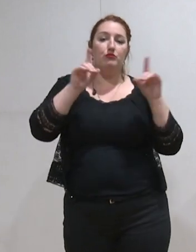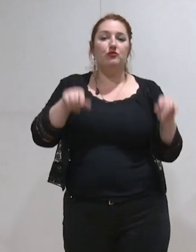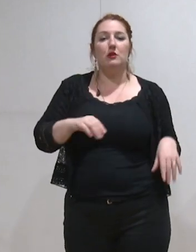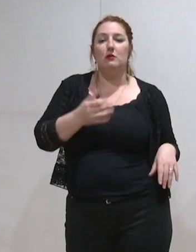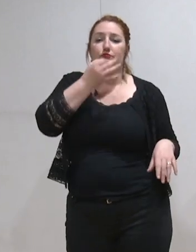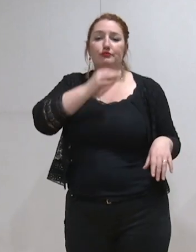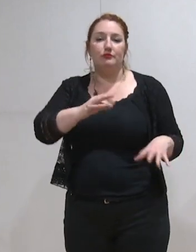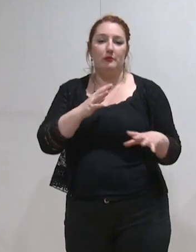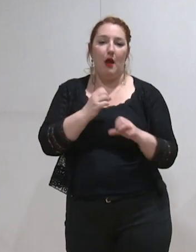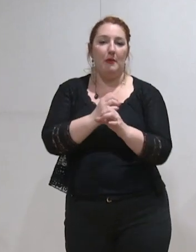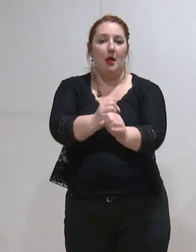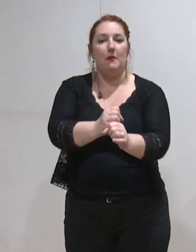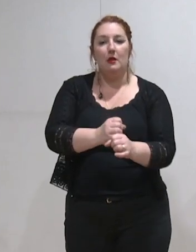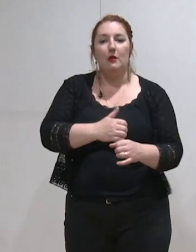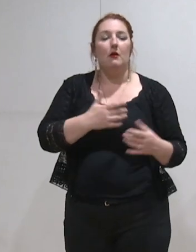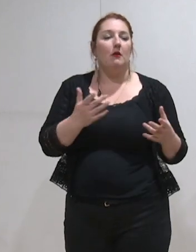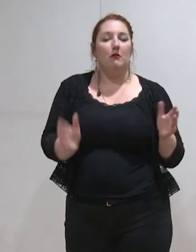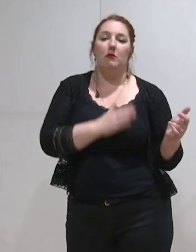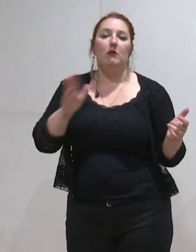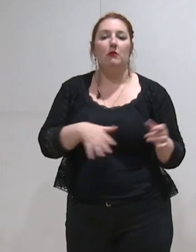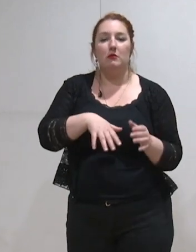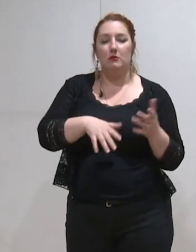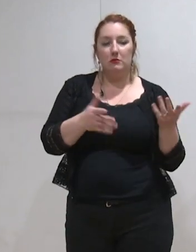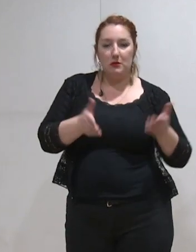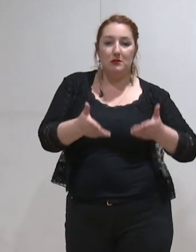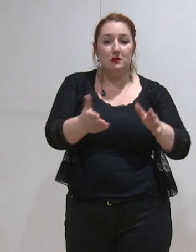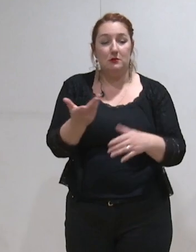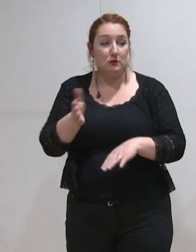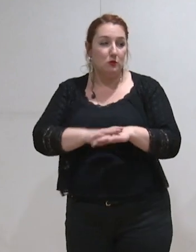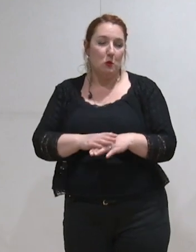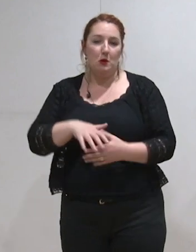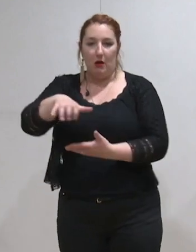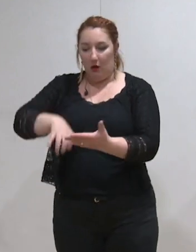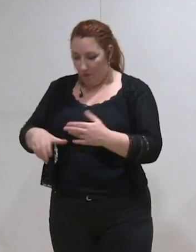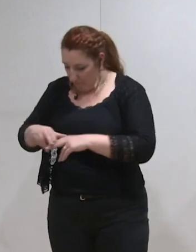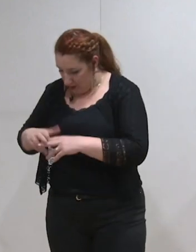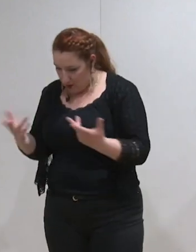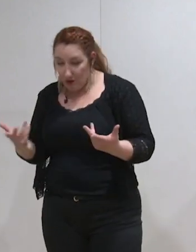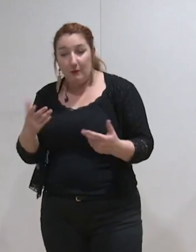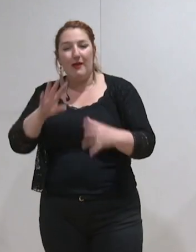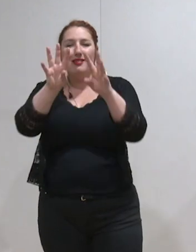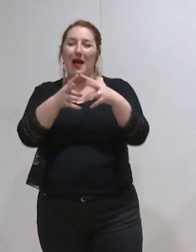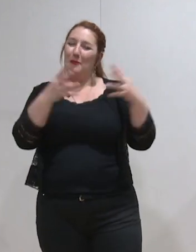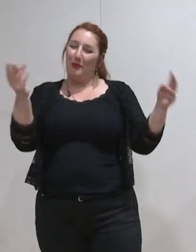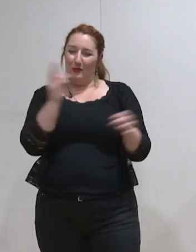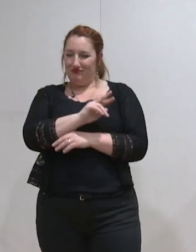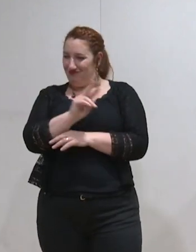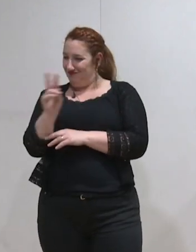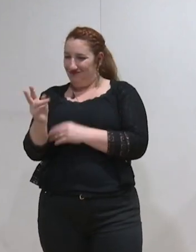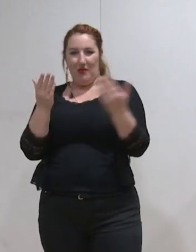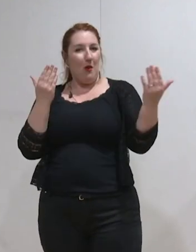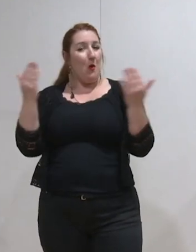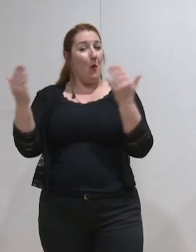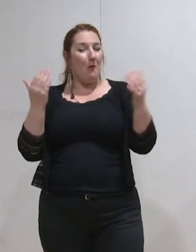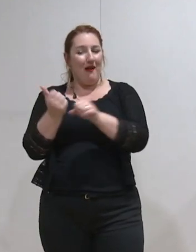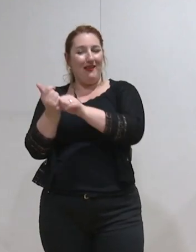et vous ne dites pratiquement rien à l'écrit pourtant ces choix sautent aux yeux lorsqu'on déchiffre les tableaux et que l'on compare et qu'on l'on les compare